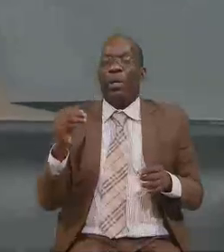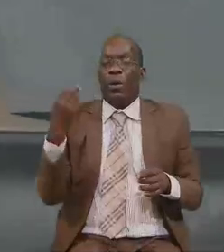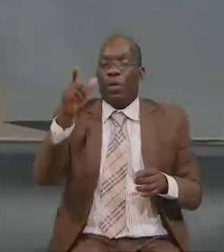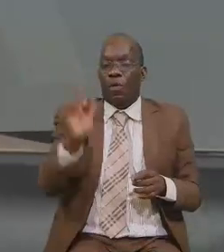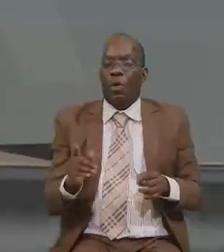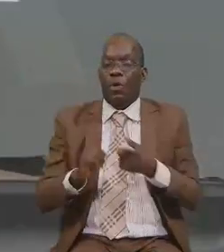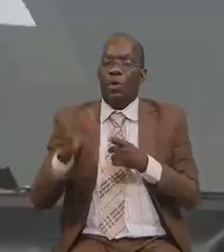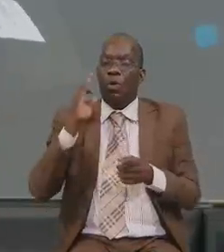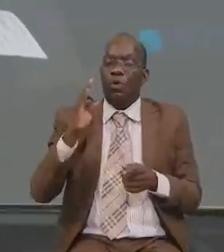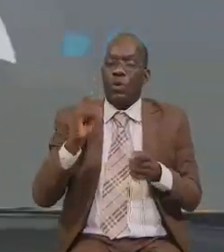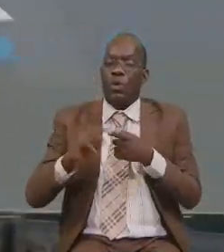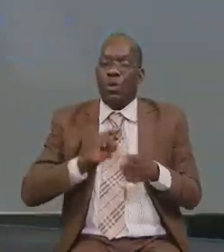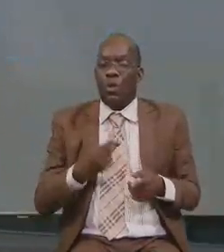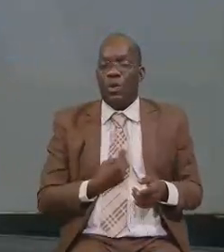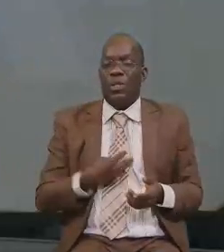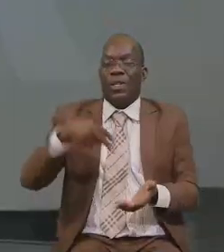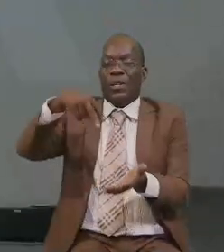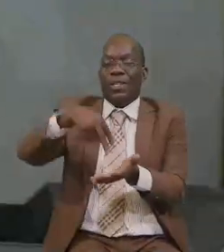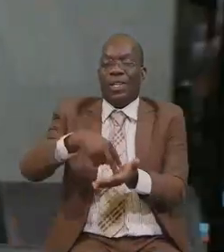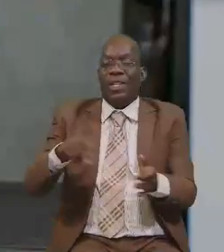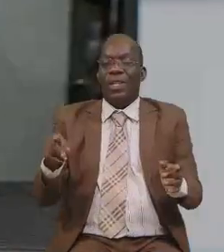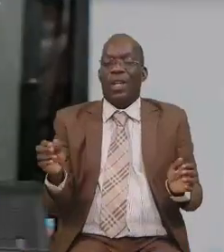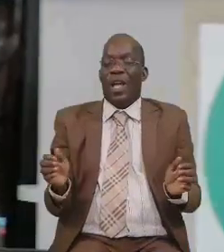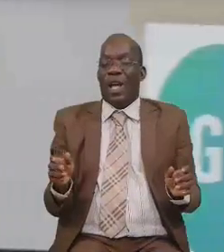Comme oui, tenez-vous debout.